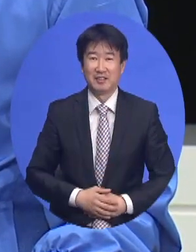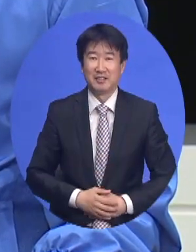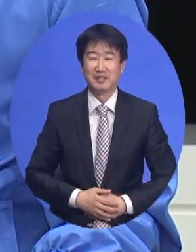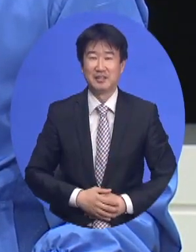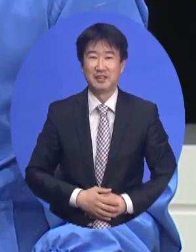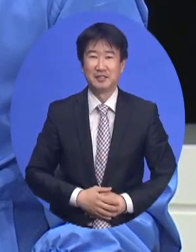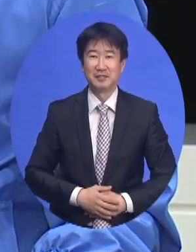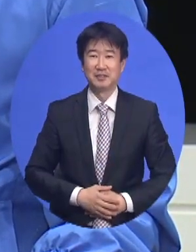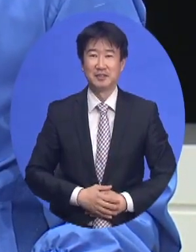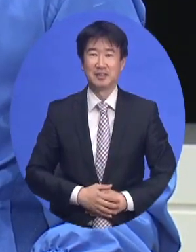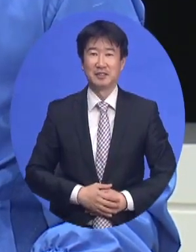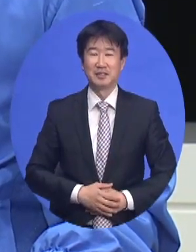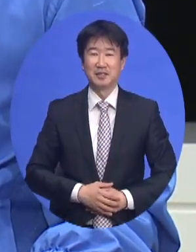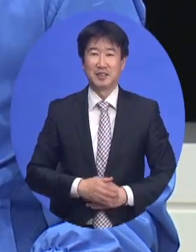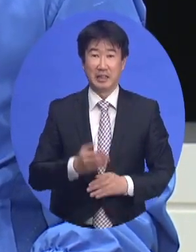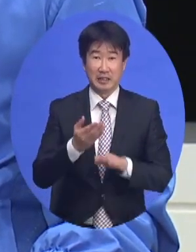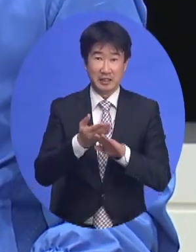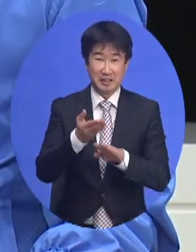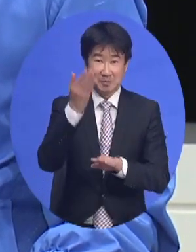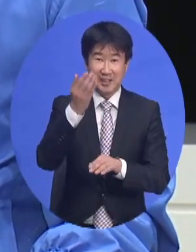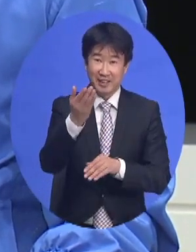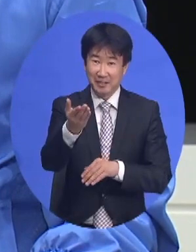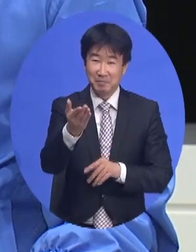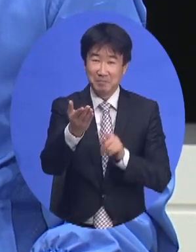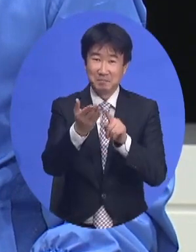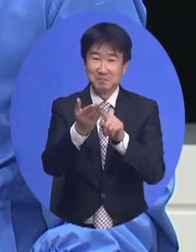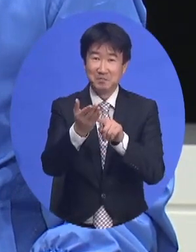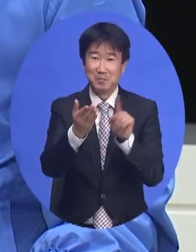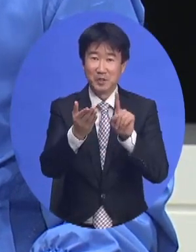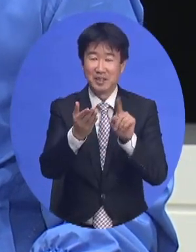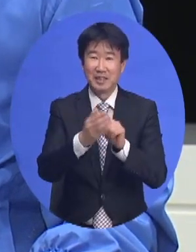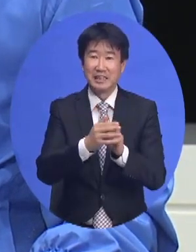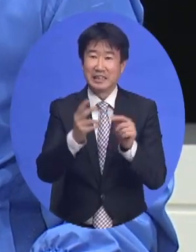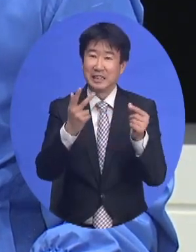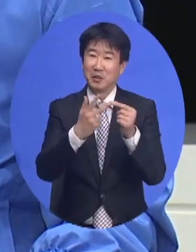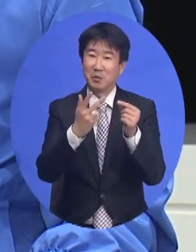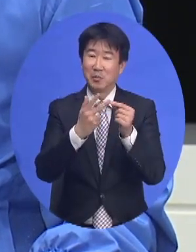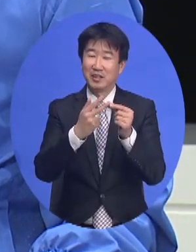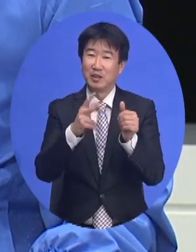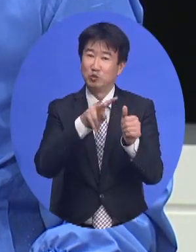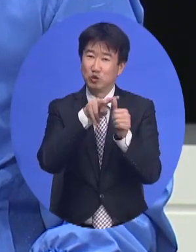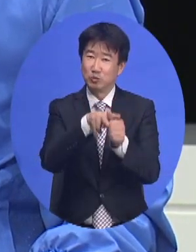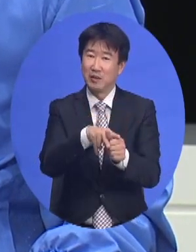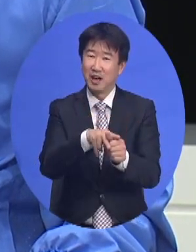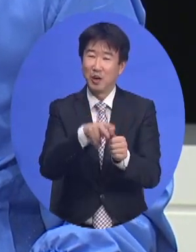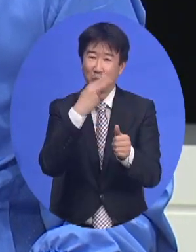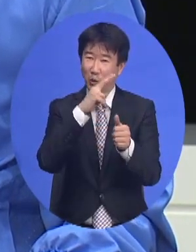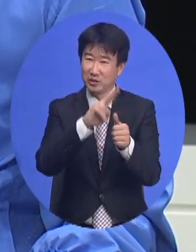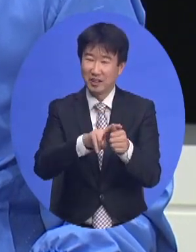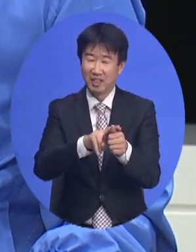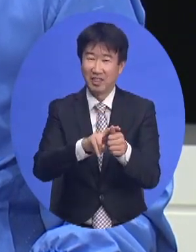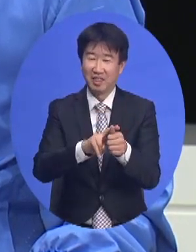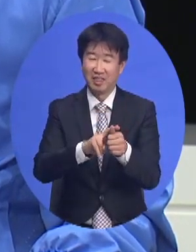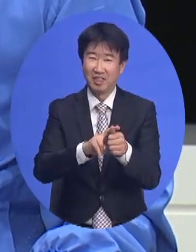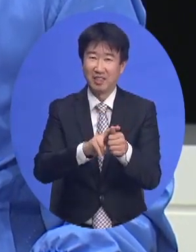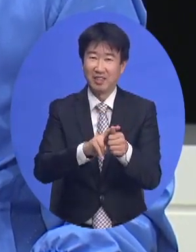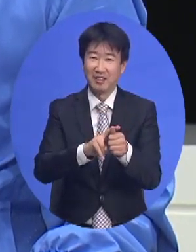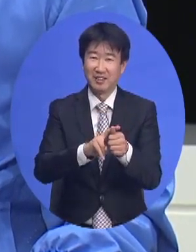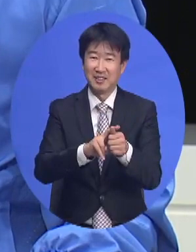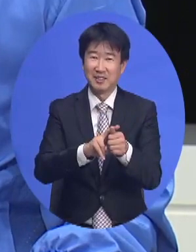지금 대선배님께서 예. 그 일곱 번째까지 도전하는 예. 게